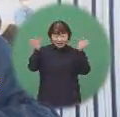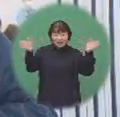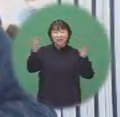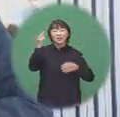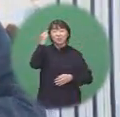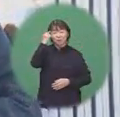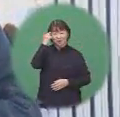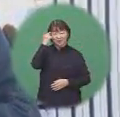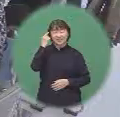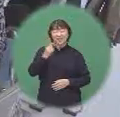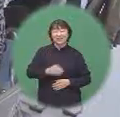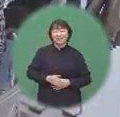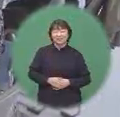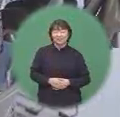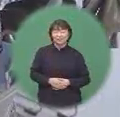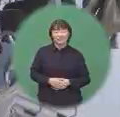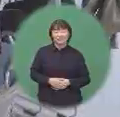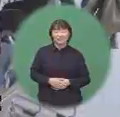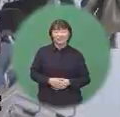します。